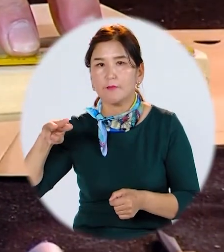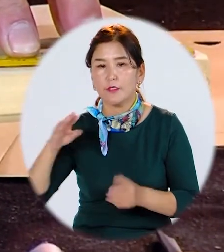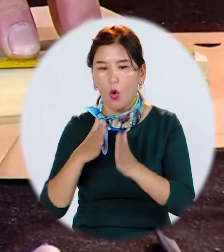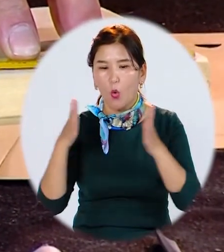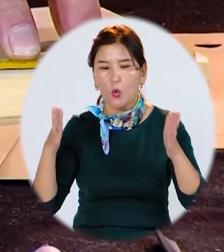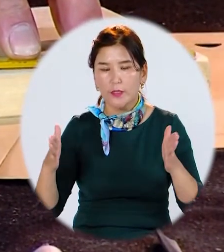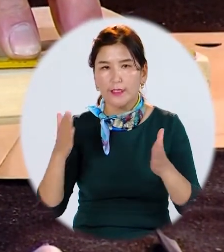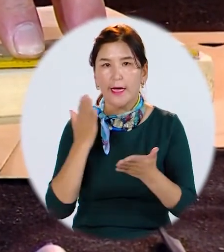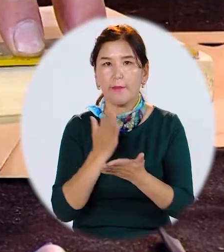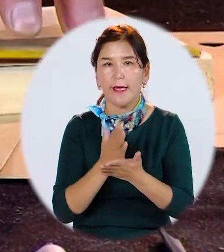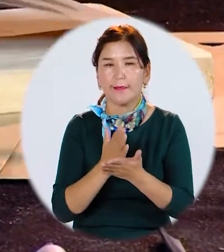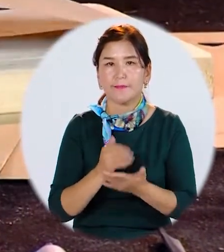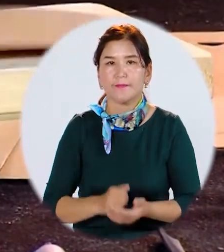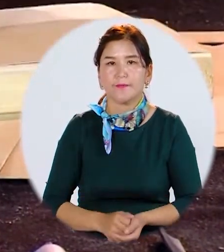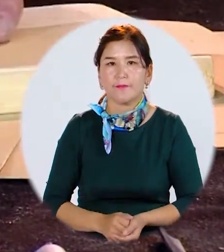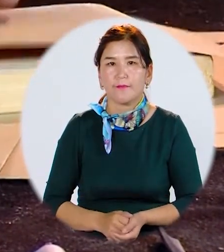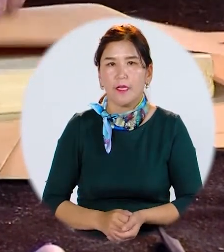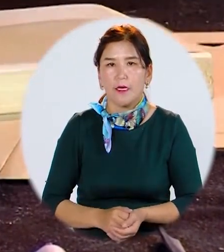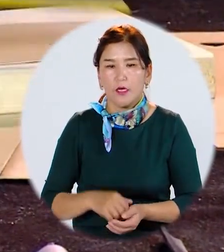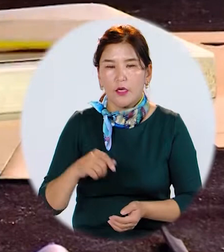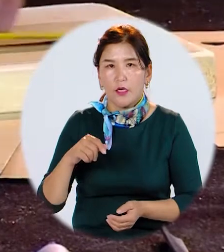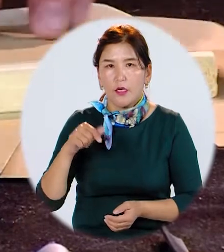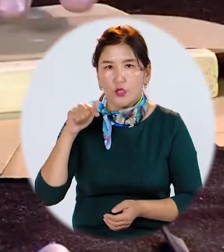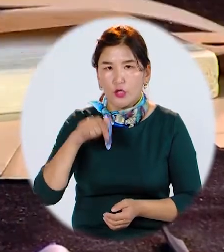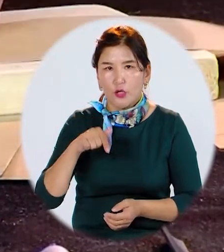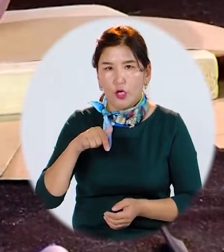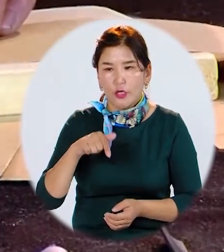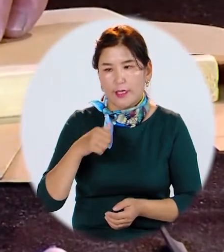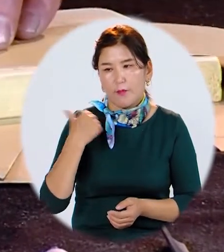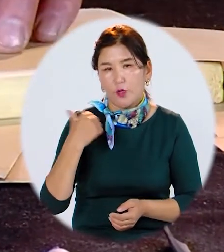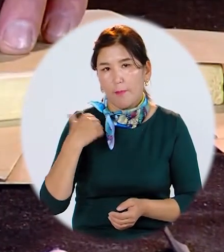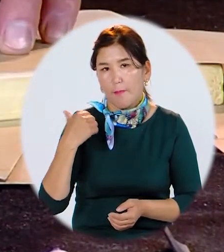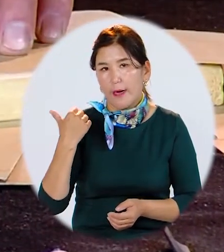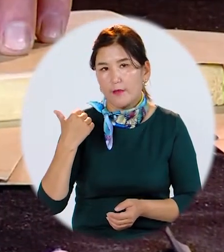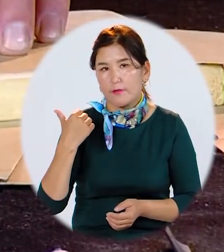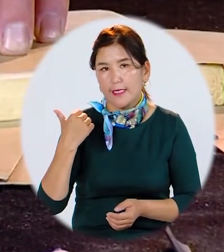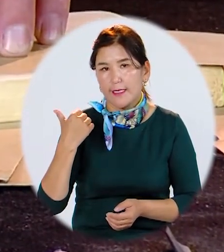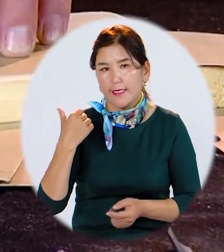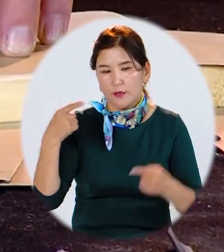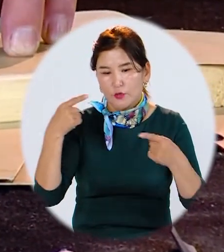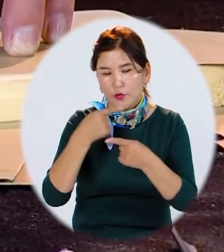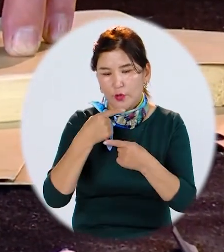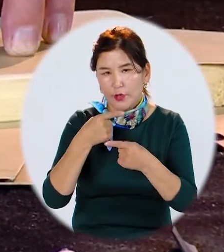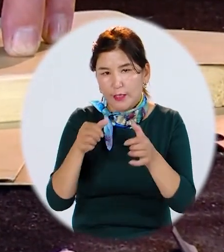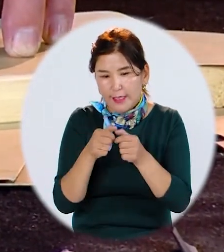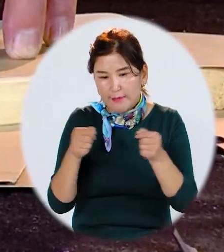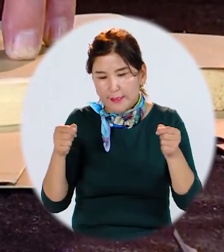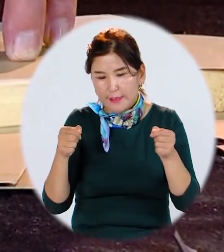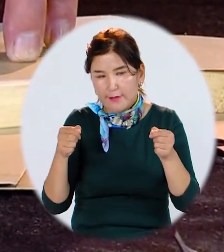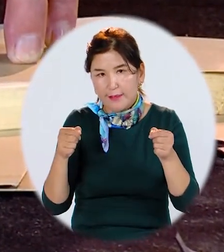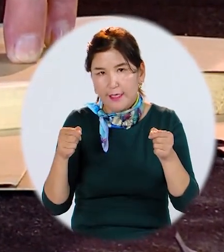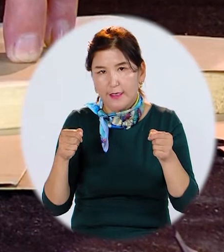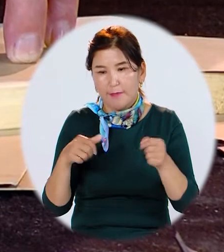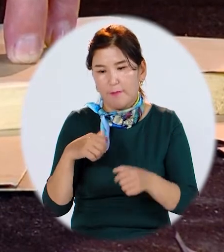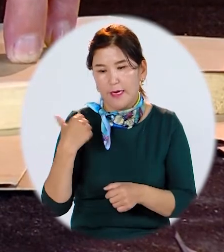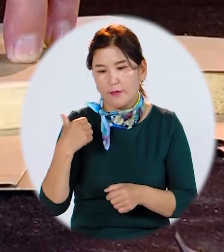байна. Бүслүүрийн маань урт. За энэ доотлын одоо баруун гар тал руу нөгөө зөрлөг дээр хэмжээ тавьсан энэ хэсэг дээрээс баруун гар